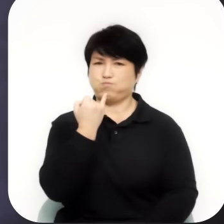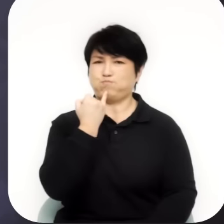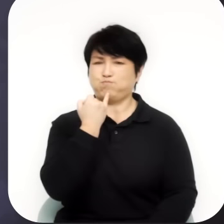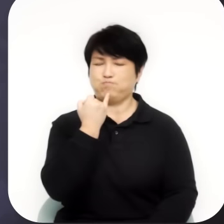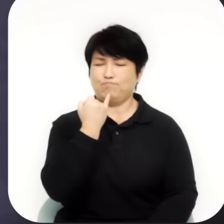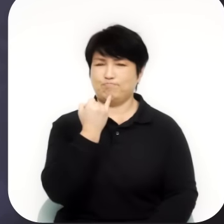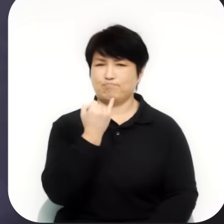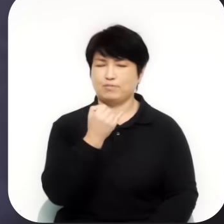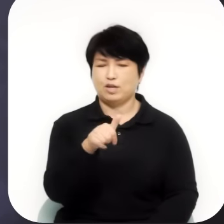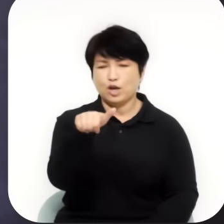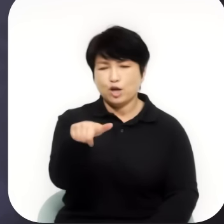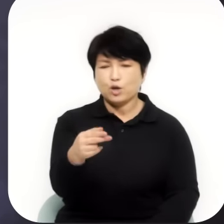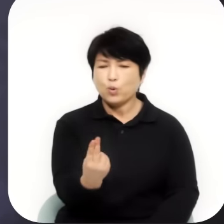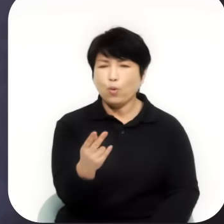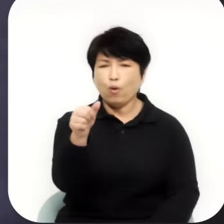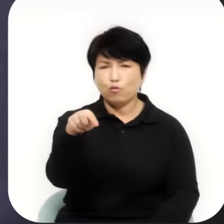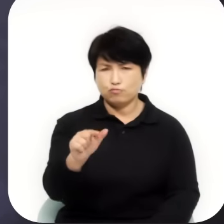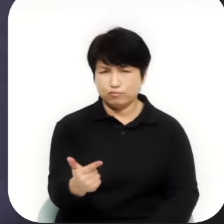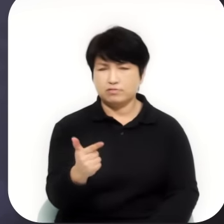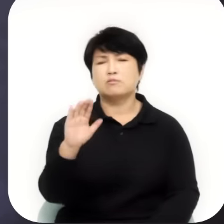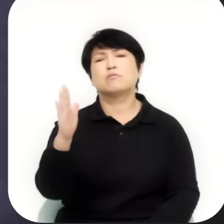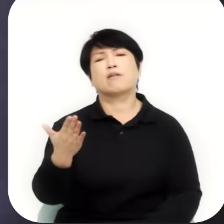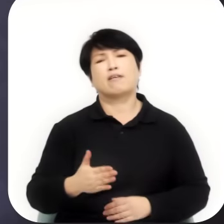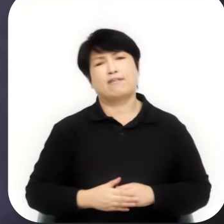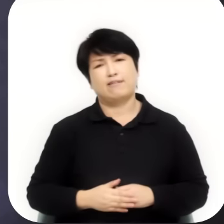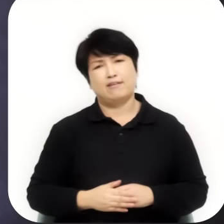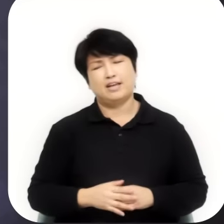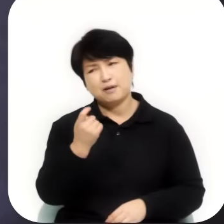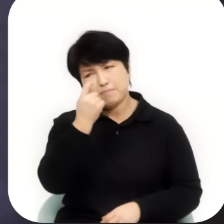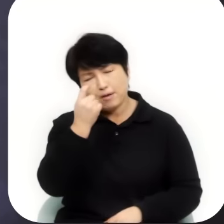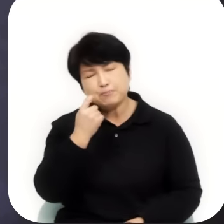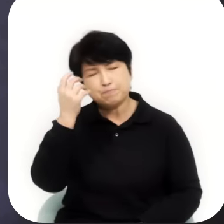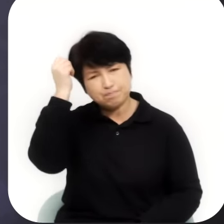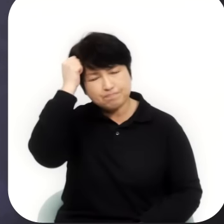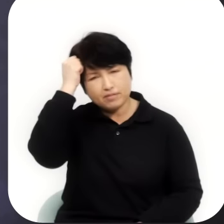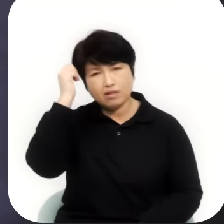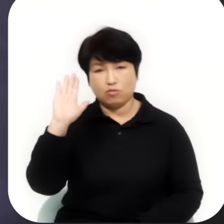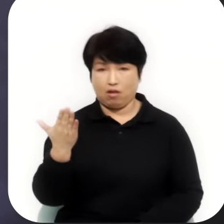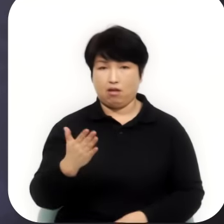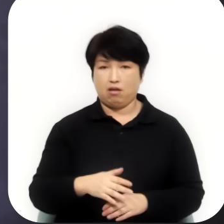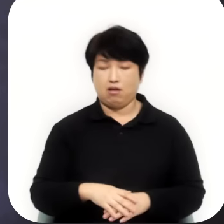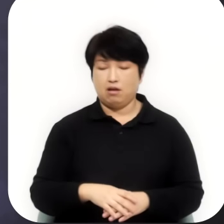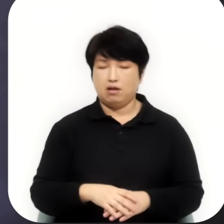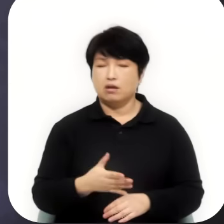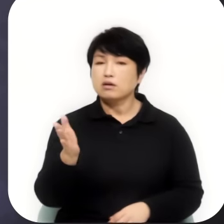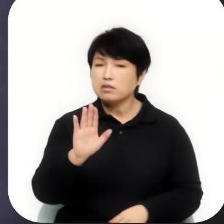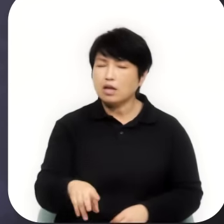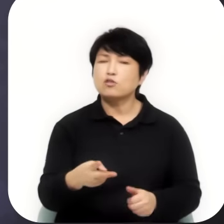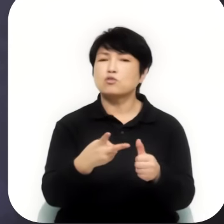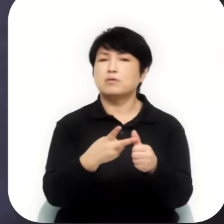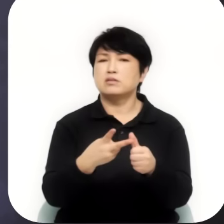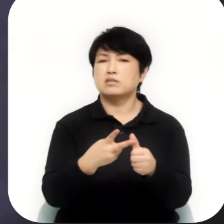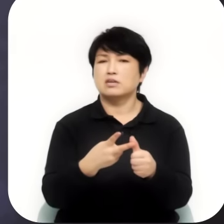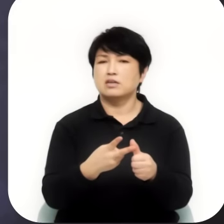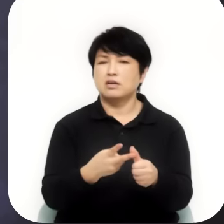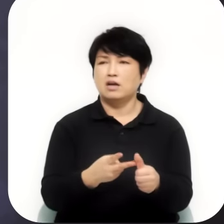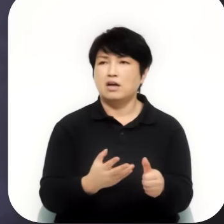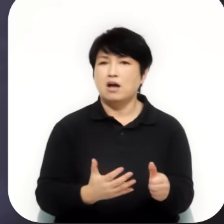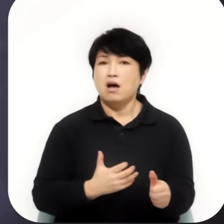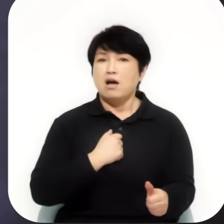거죠. 그러면 한번 해봤기 때문에 이제 두려움이 적어지는 거예요. 근데 이제 그 놀란 것이 트라우마가 되면